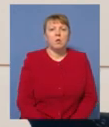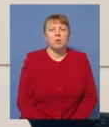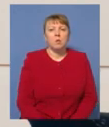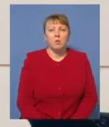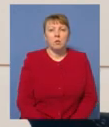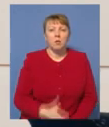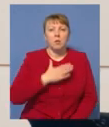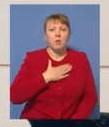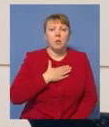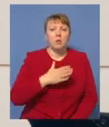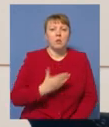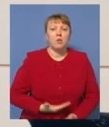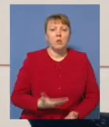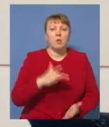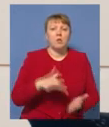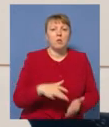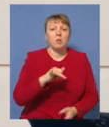наши жители города Уральска,